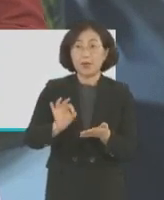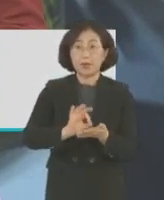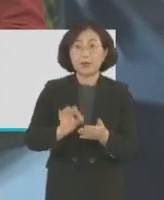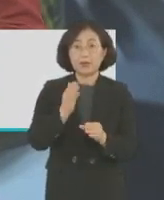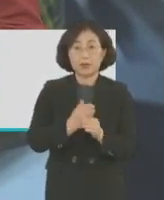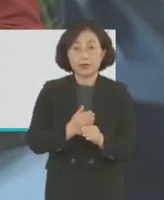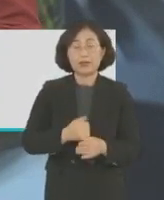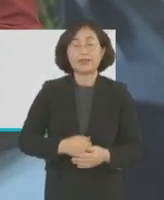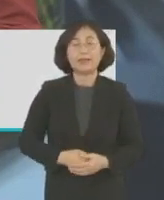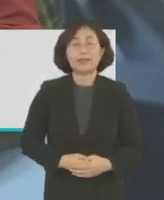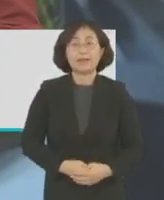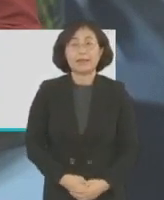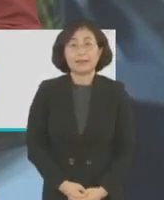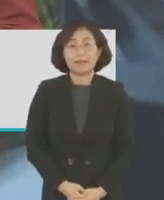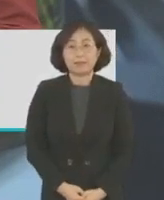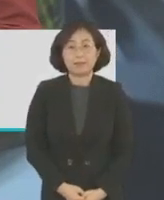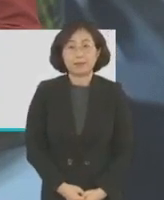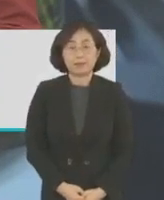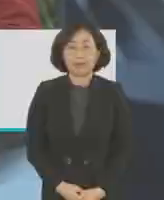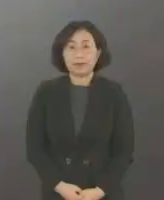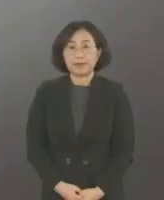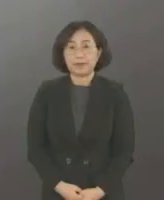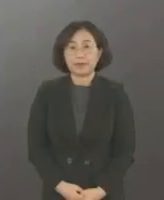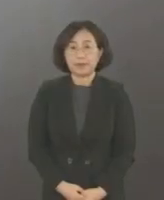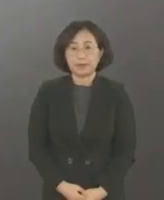있습니다. 장석영 기자입니다.